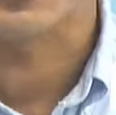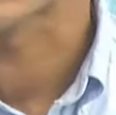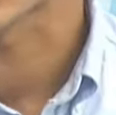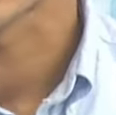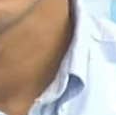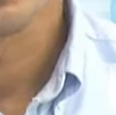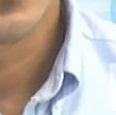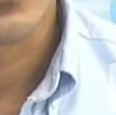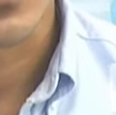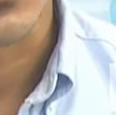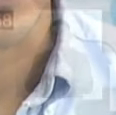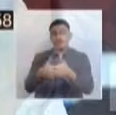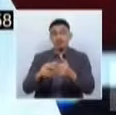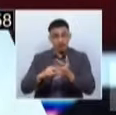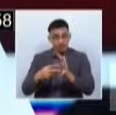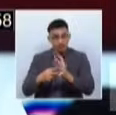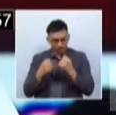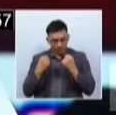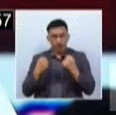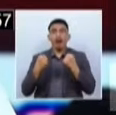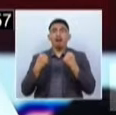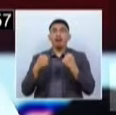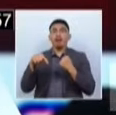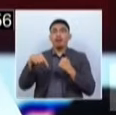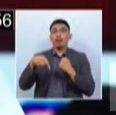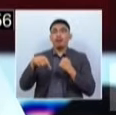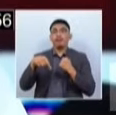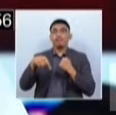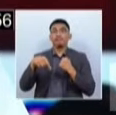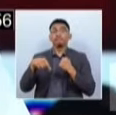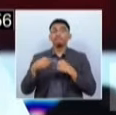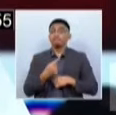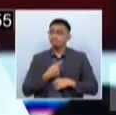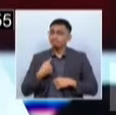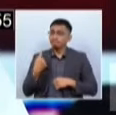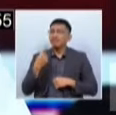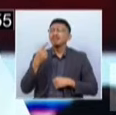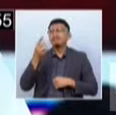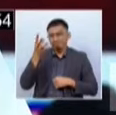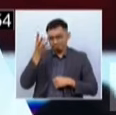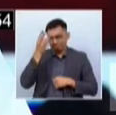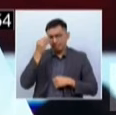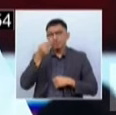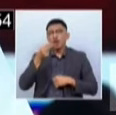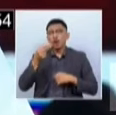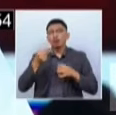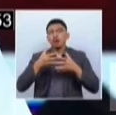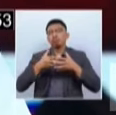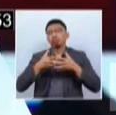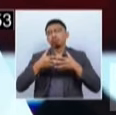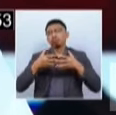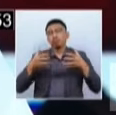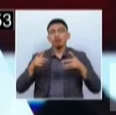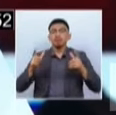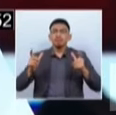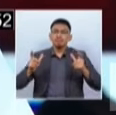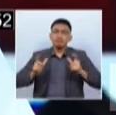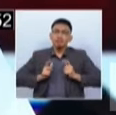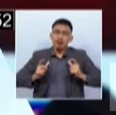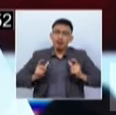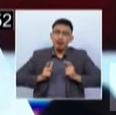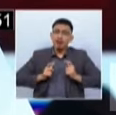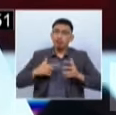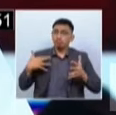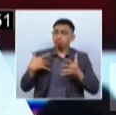super power maksud saya yaitu Tiongkok dan ada existing super power yaitu e Amerika Serikat dan sedang